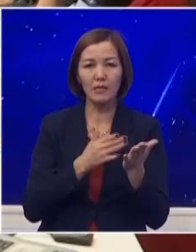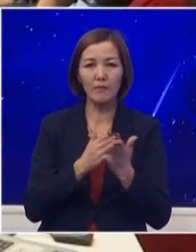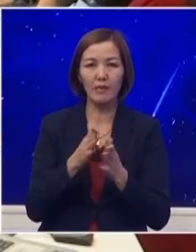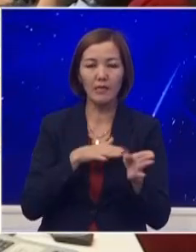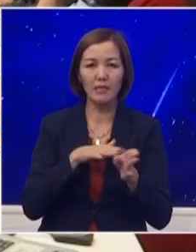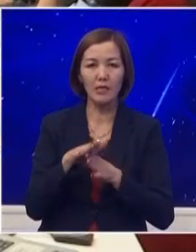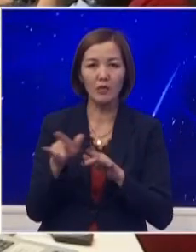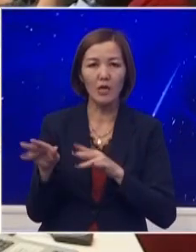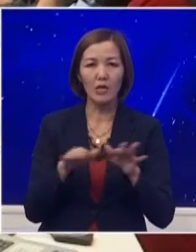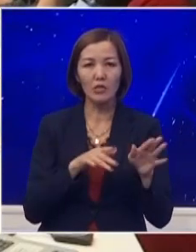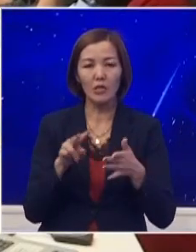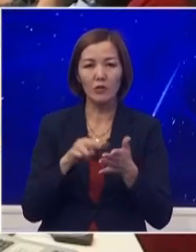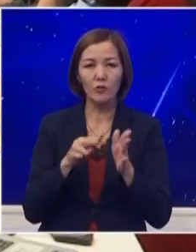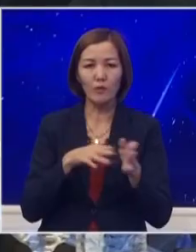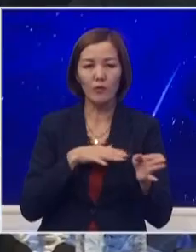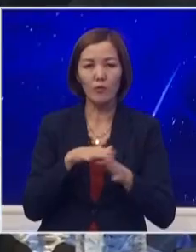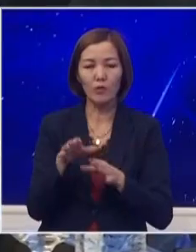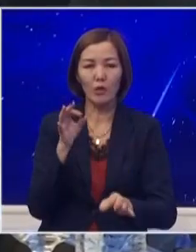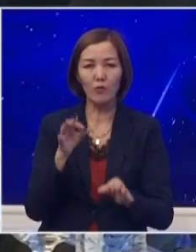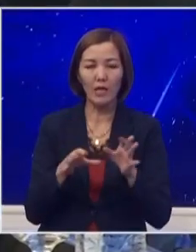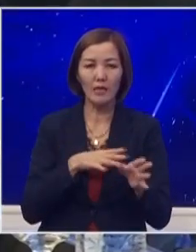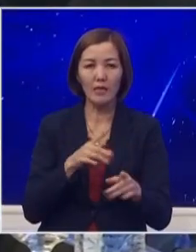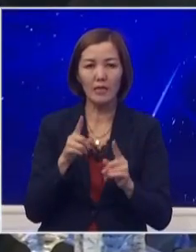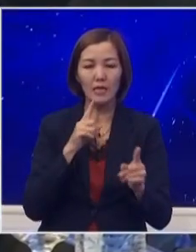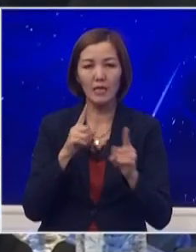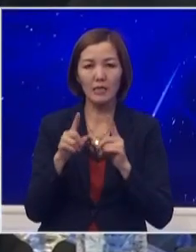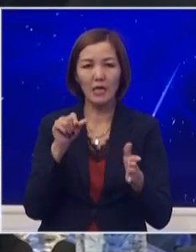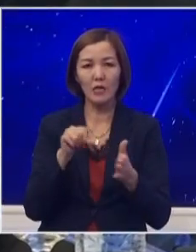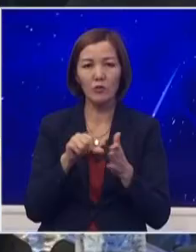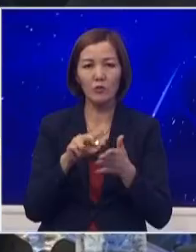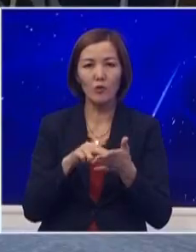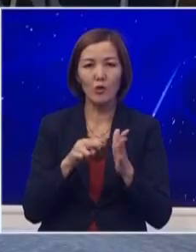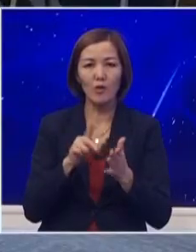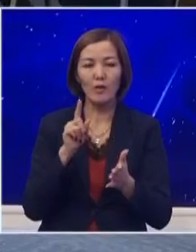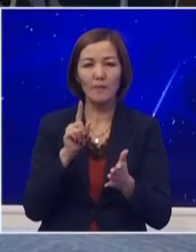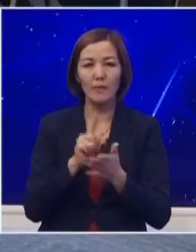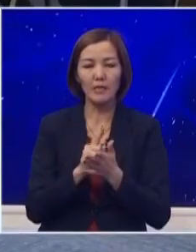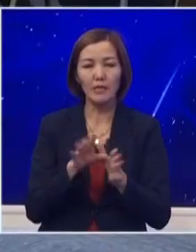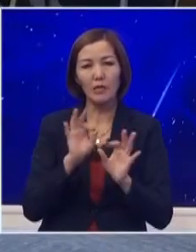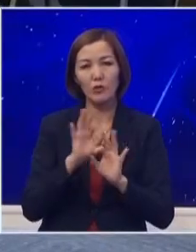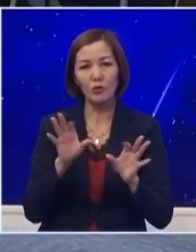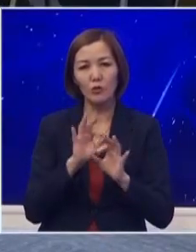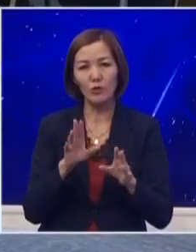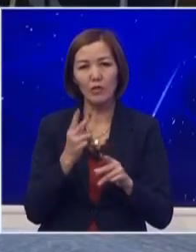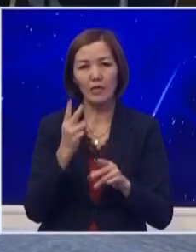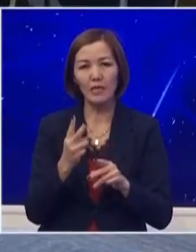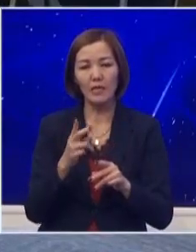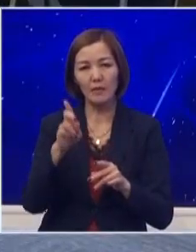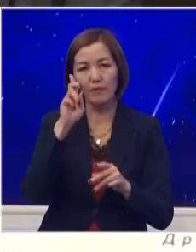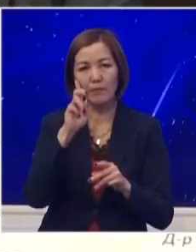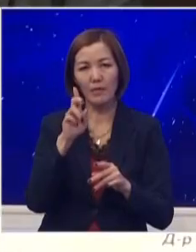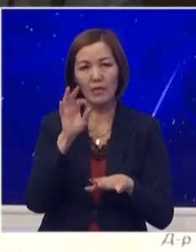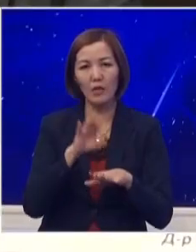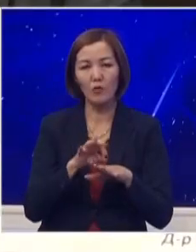асыру жөніндегі іс-шаралар жоспарларының орындалуы талқыланды. Кеңеске қатысушыларға жоспардың міндеттері түсіндірілді. Екі ел